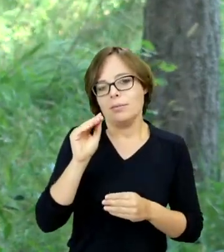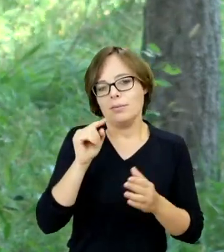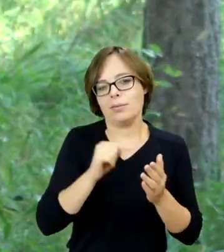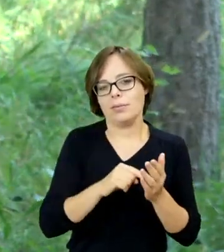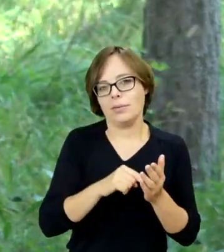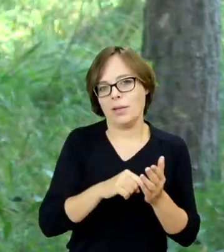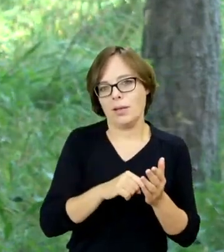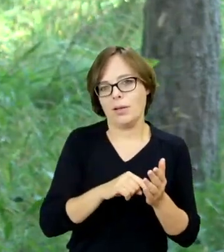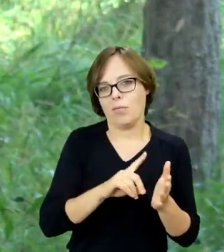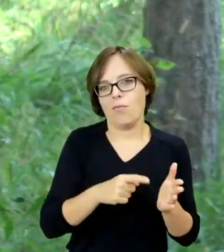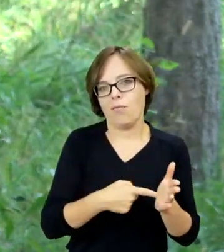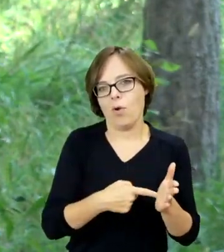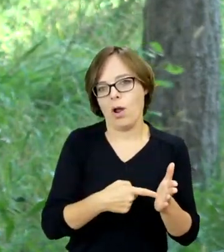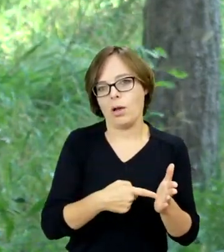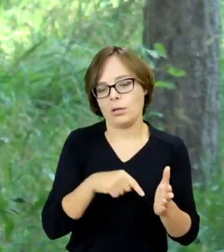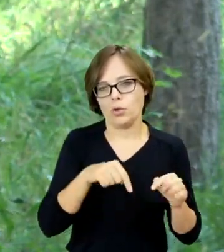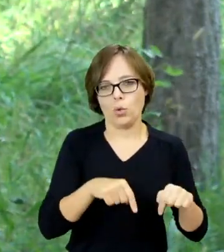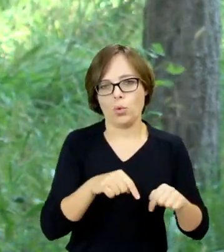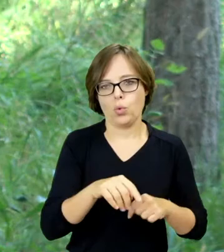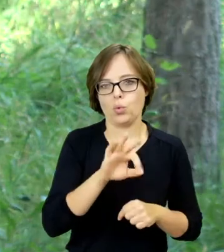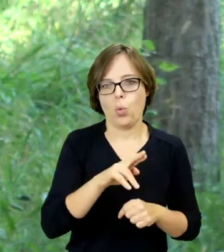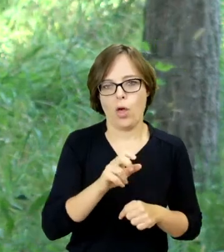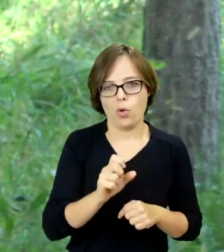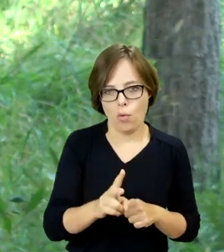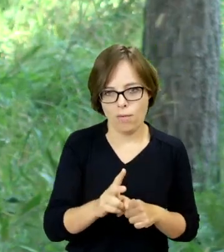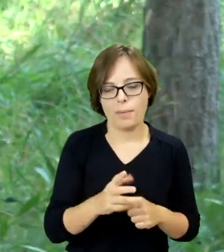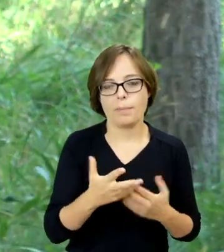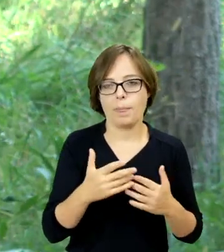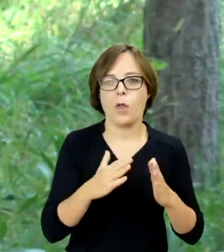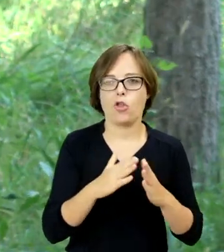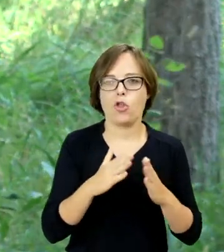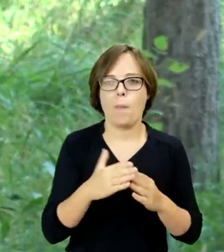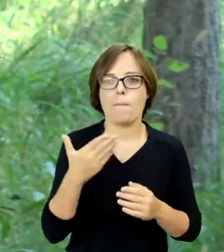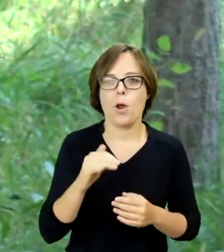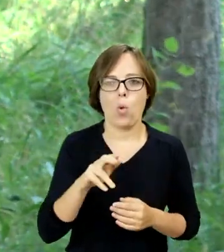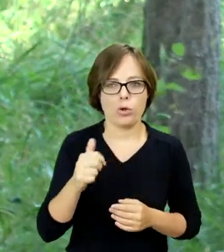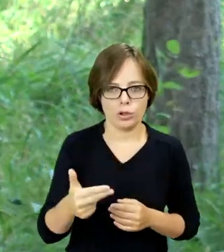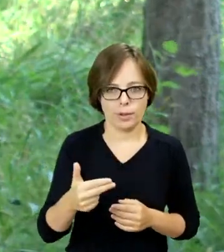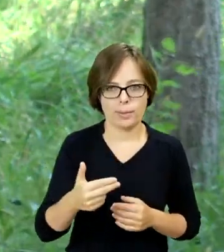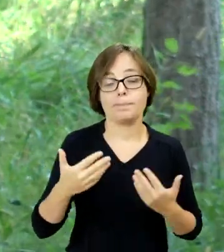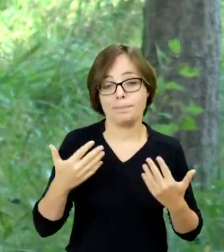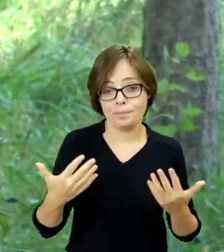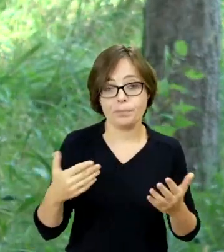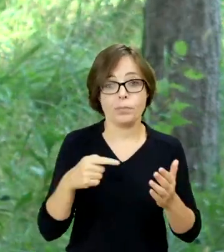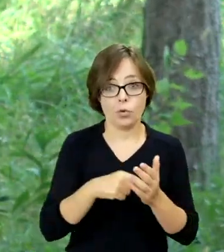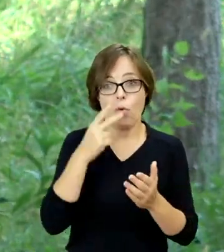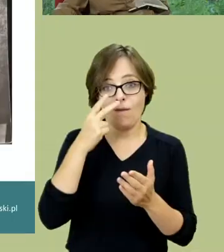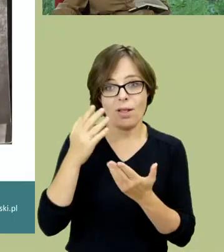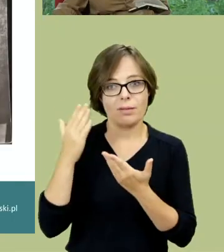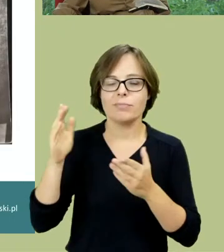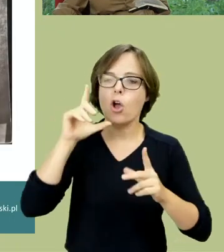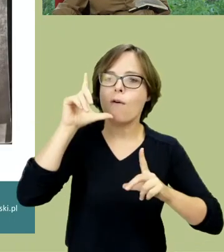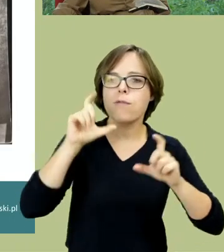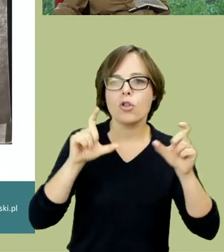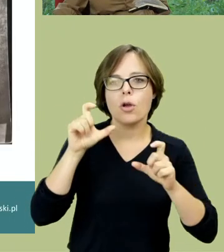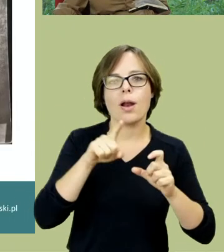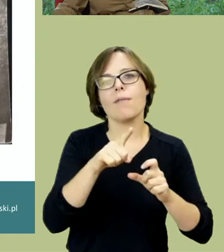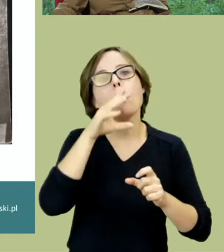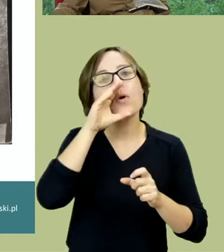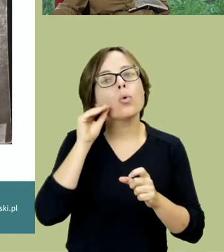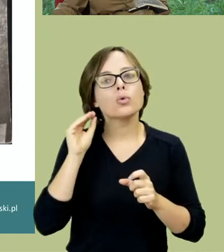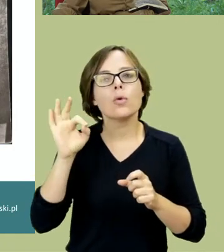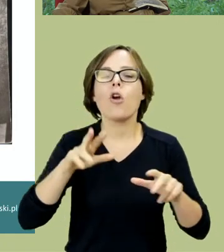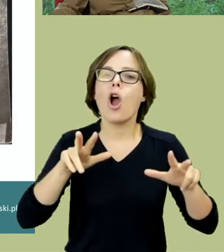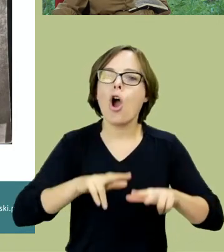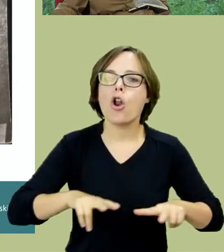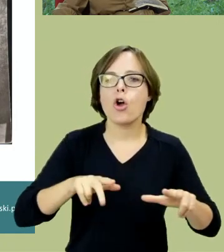tutaj Sulejówkowi i dom Milusinowi. I to są fotografie rodziny Piłsudskich z lat